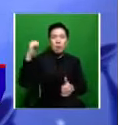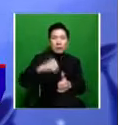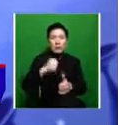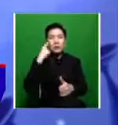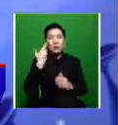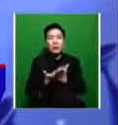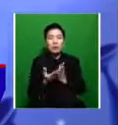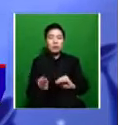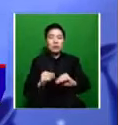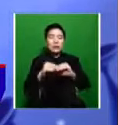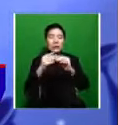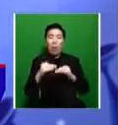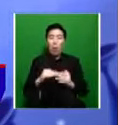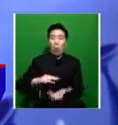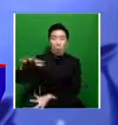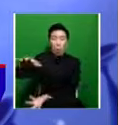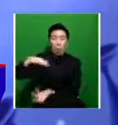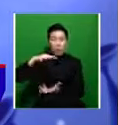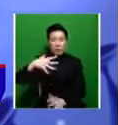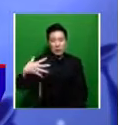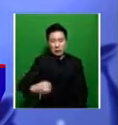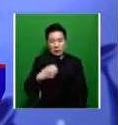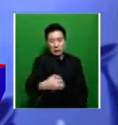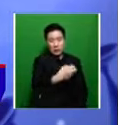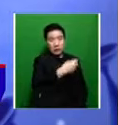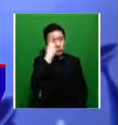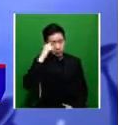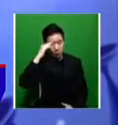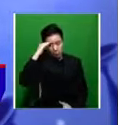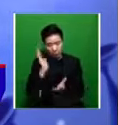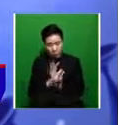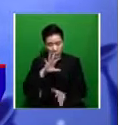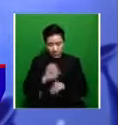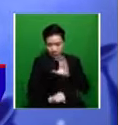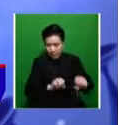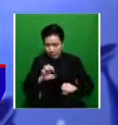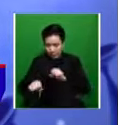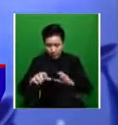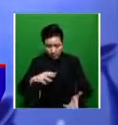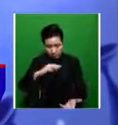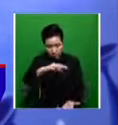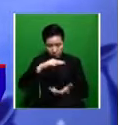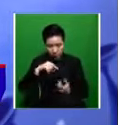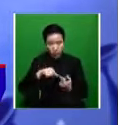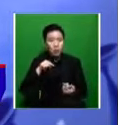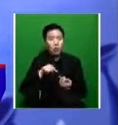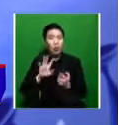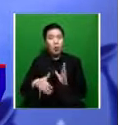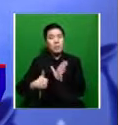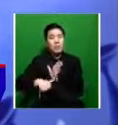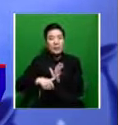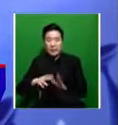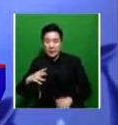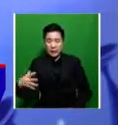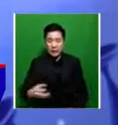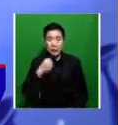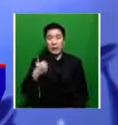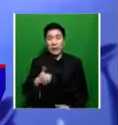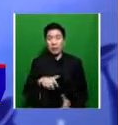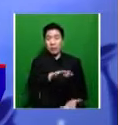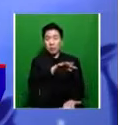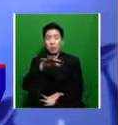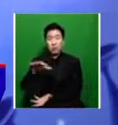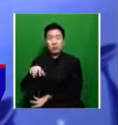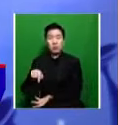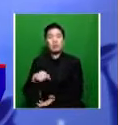ราคาไม่ว่าจะเป็นส่วนที่กรมการค้าร่วมกับตำรวจไปจับมารวมถึงที่ยึดได้ที่กรมศุลกากรนะคะก็